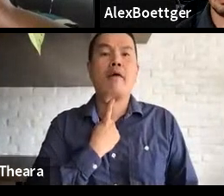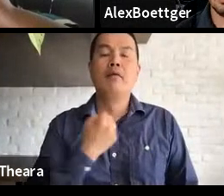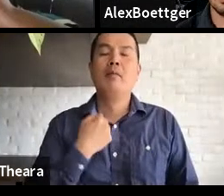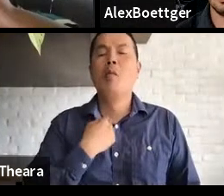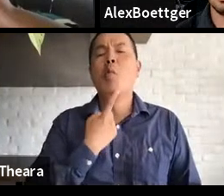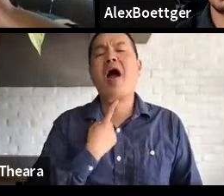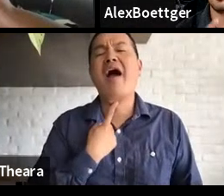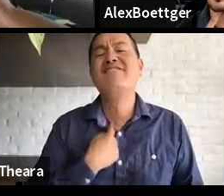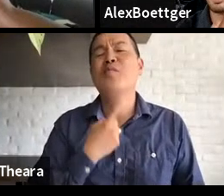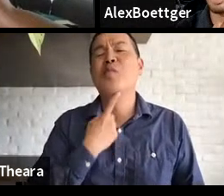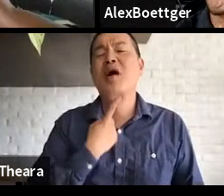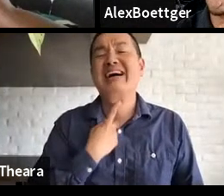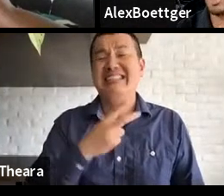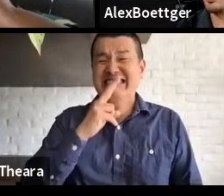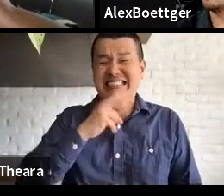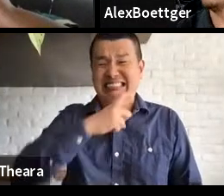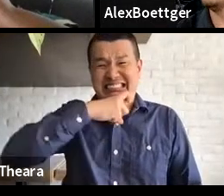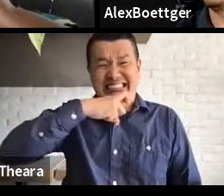Soif.